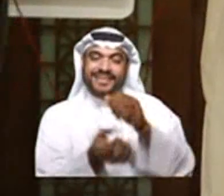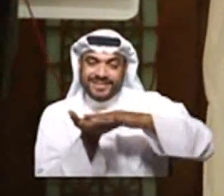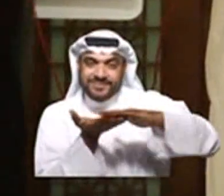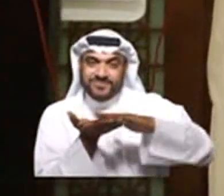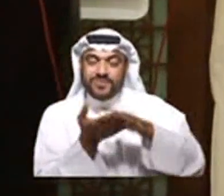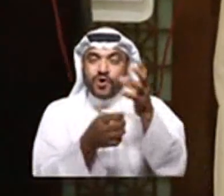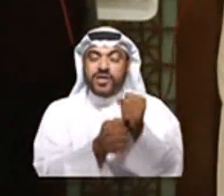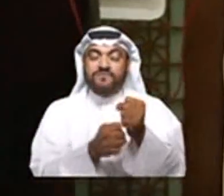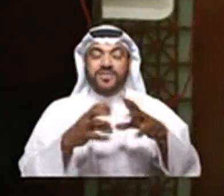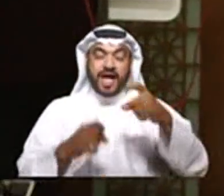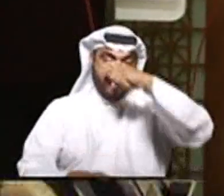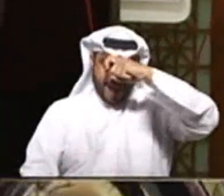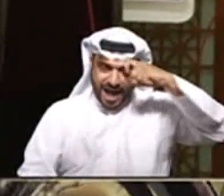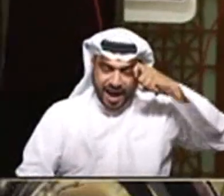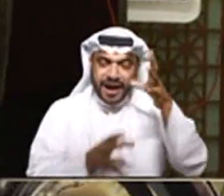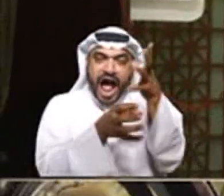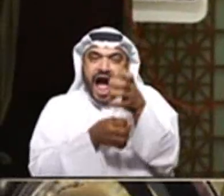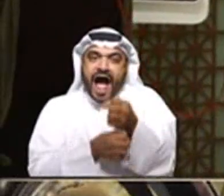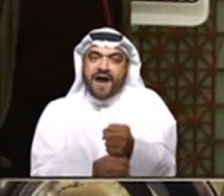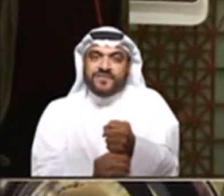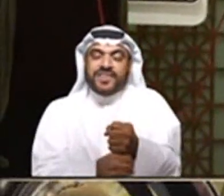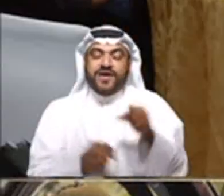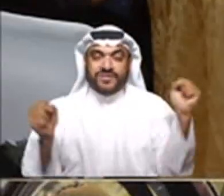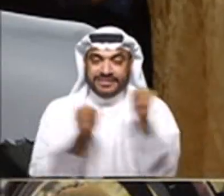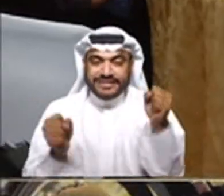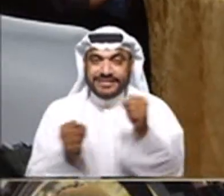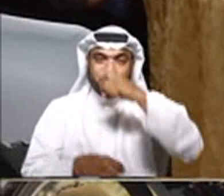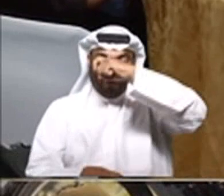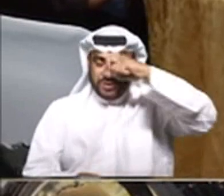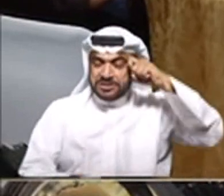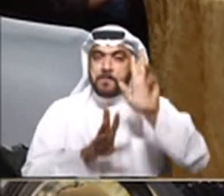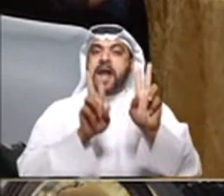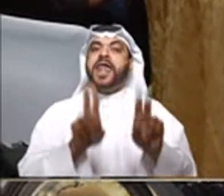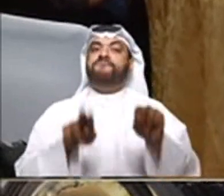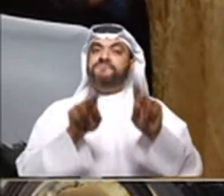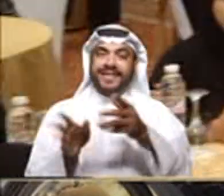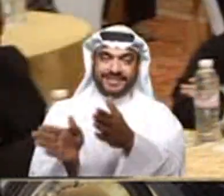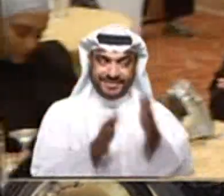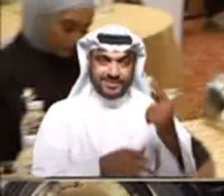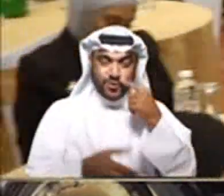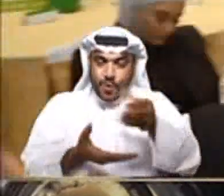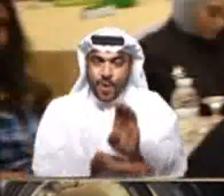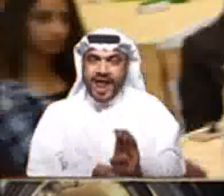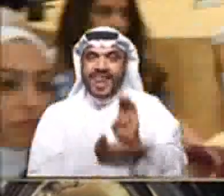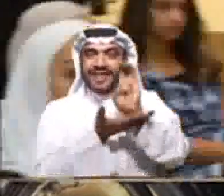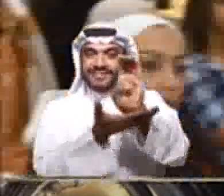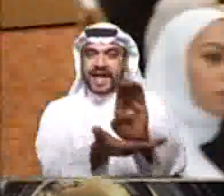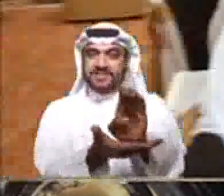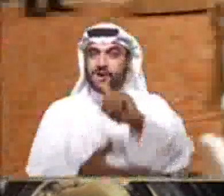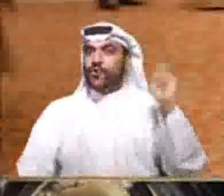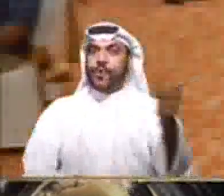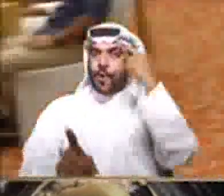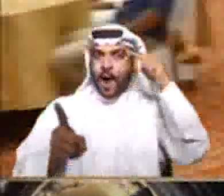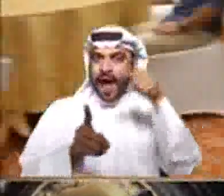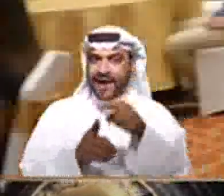تحفظ الحرارة في فصل الصيف والشتاء. هذه الجائزة ترسخ دور أبناء الكويت في العمل